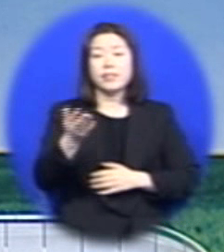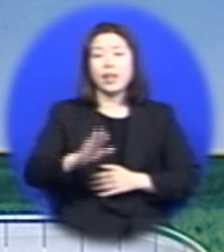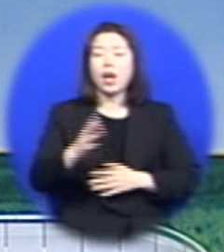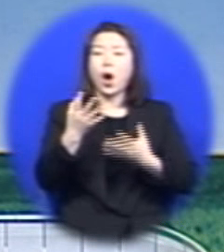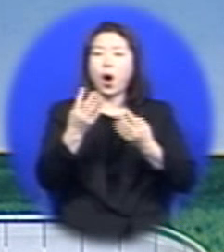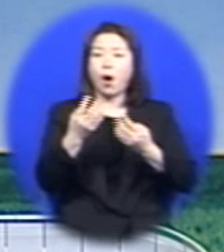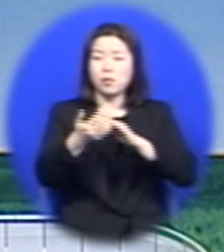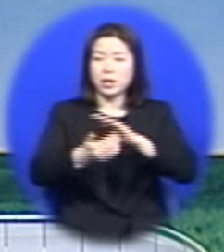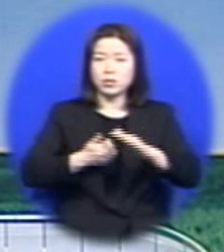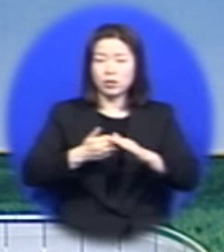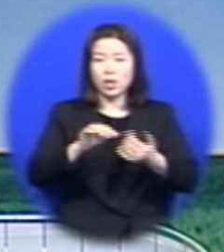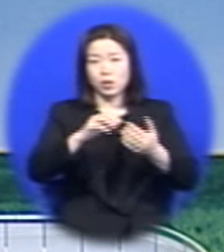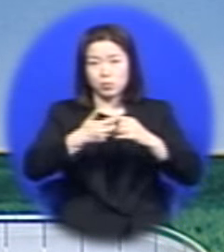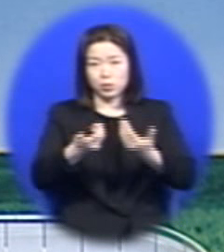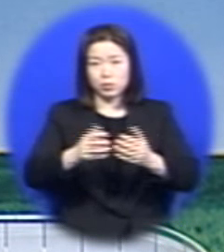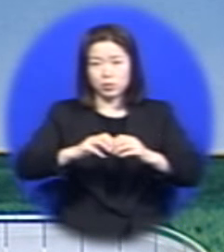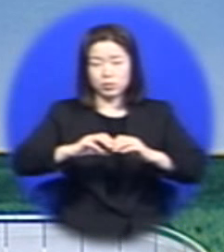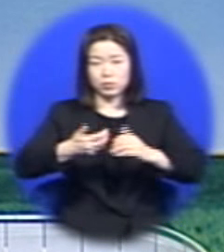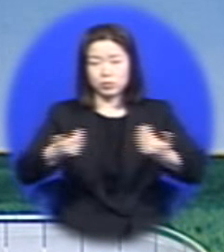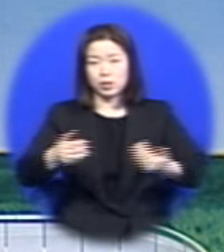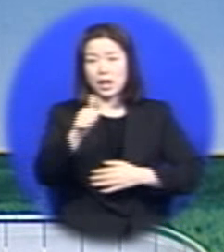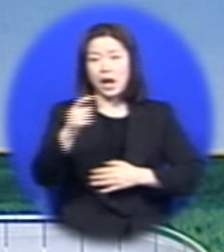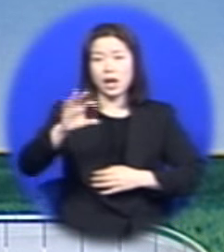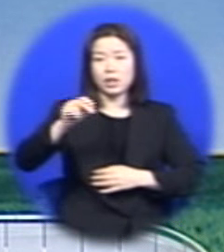고 하용조 목사님께서 목회자 모임에서